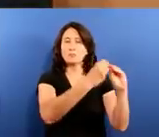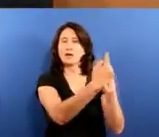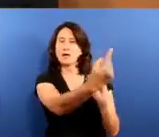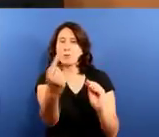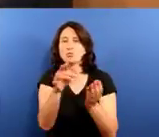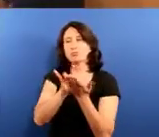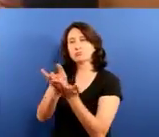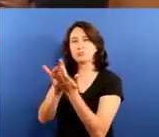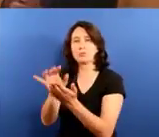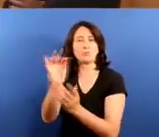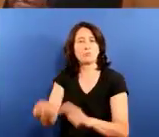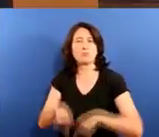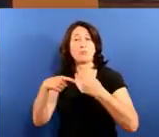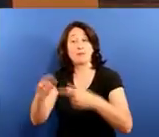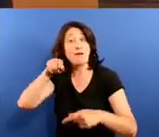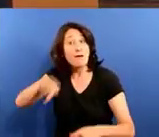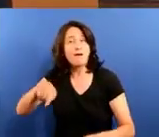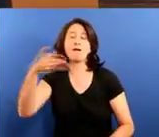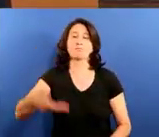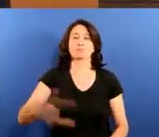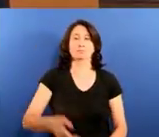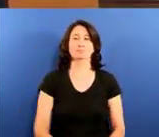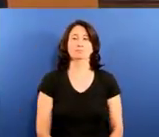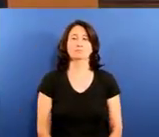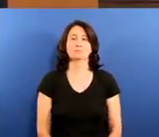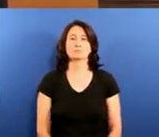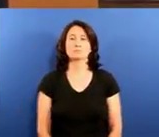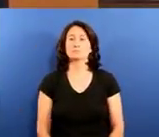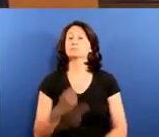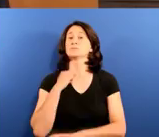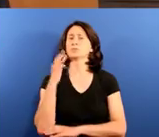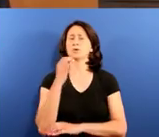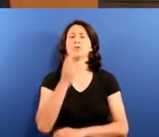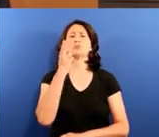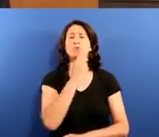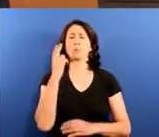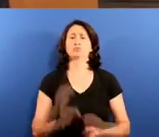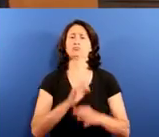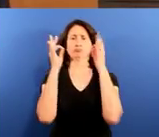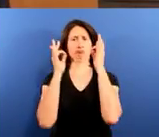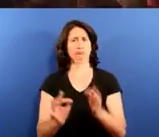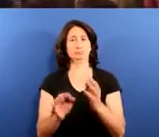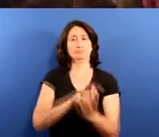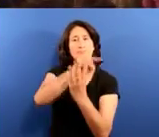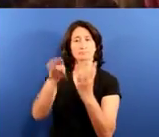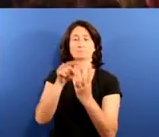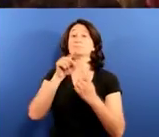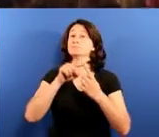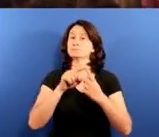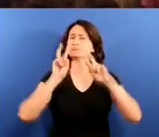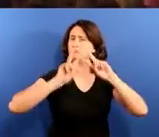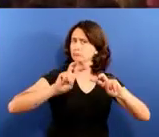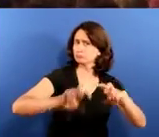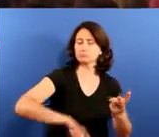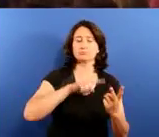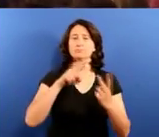ezogarreri garantzitsuena benetan bizkaito gizartari modu batean edo bestean enbaten diotain zerbitzuada Era berean alduna